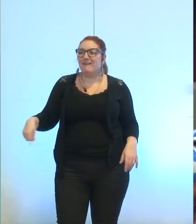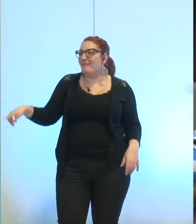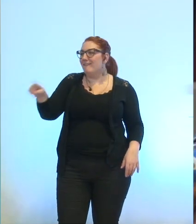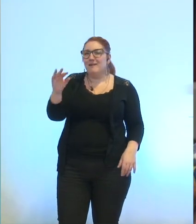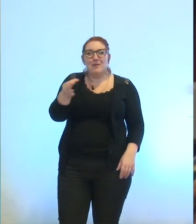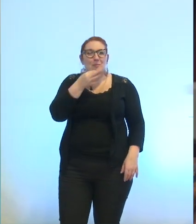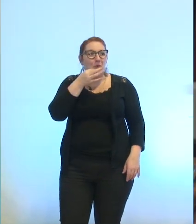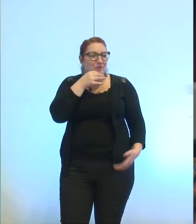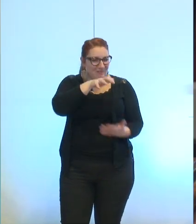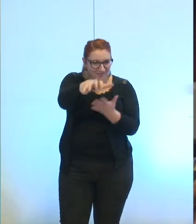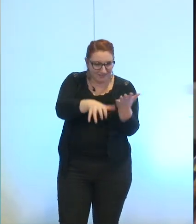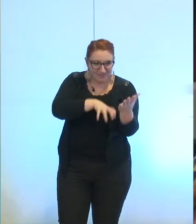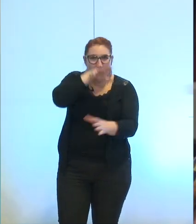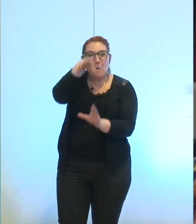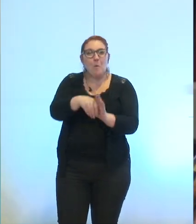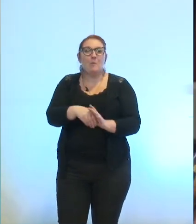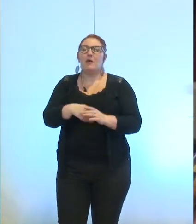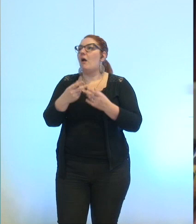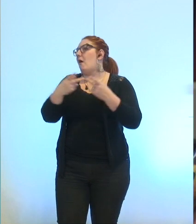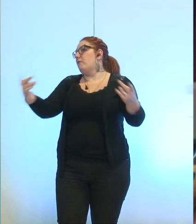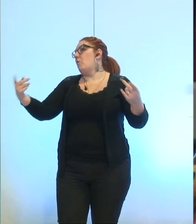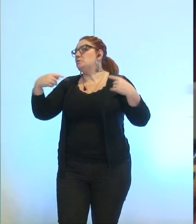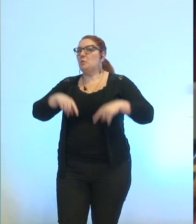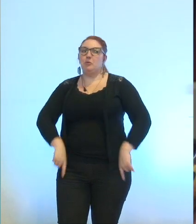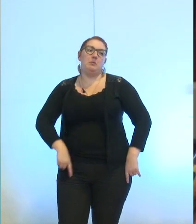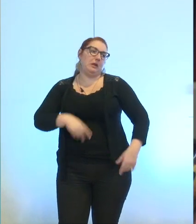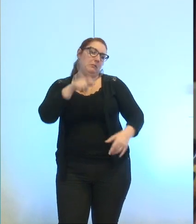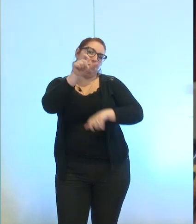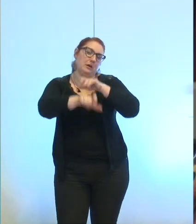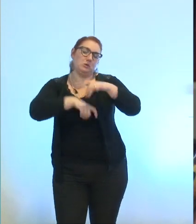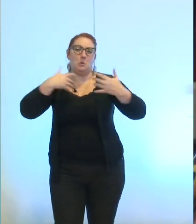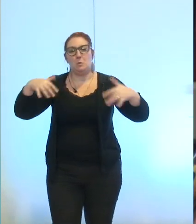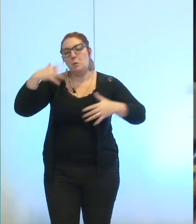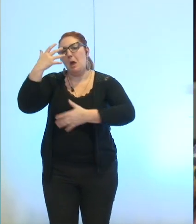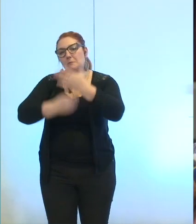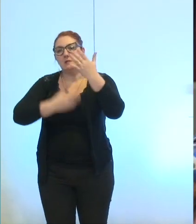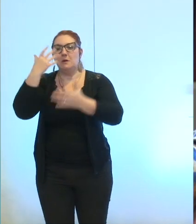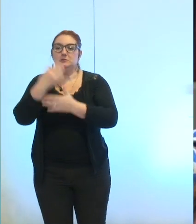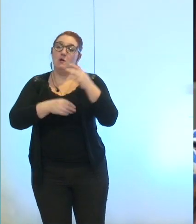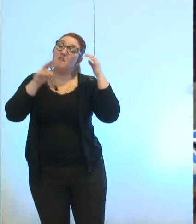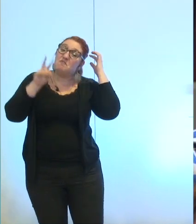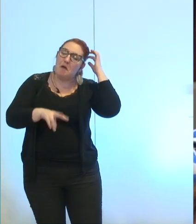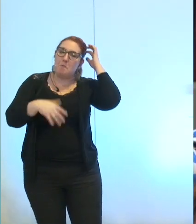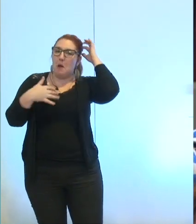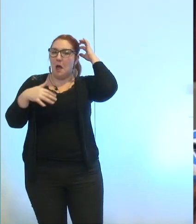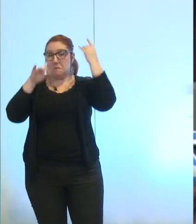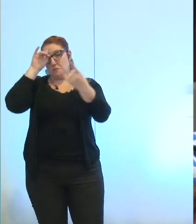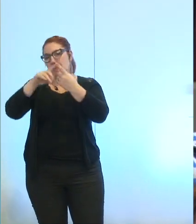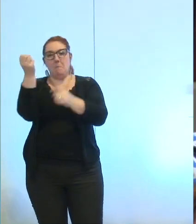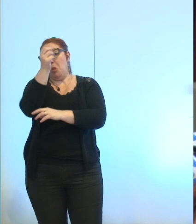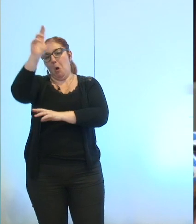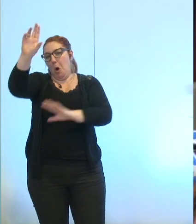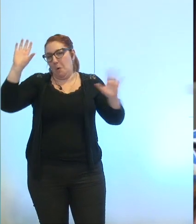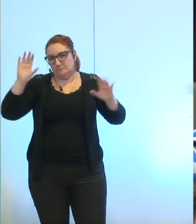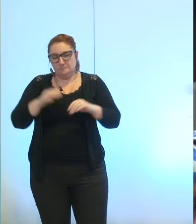l'absentéisme dans la fonction publique et l'absentéisme dans la dans la la ville de grenob ça c'est vraiment un sujet en or